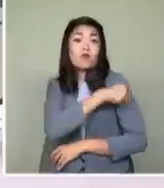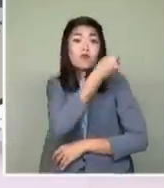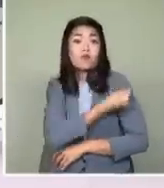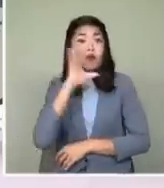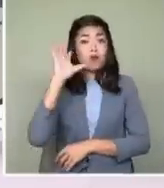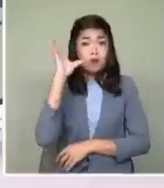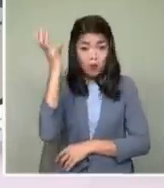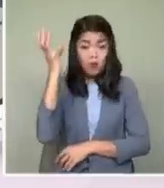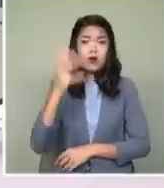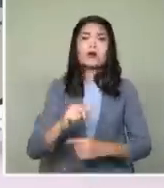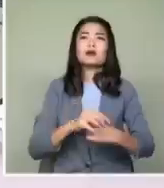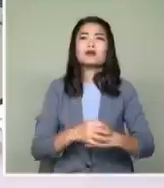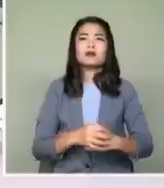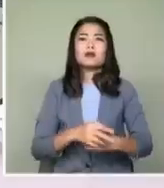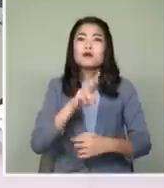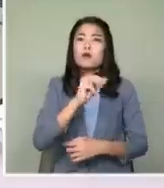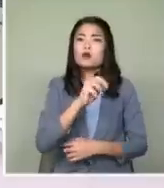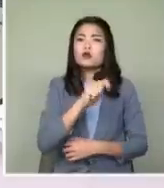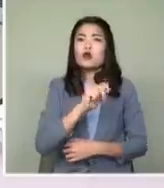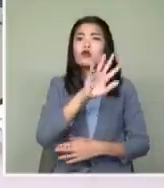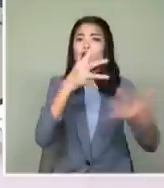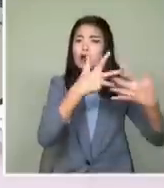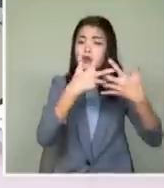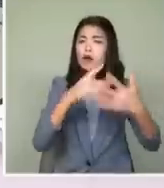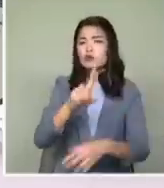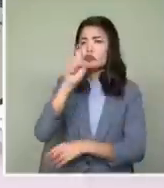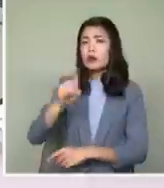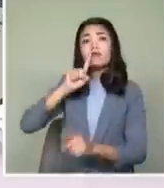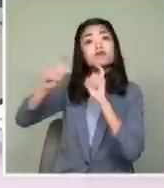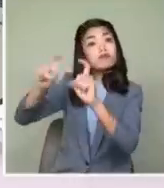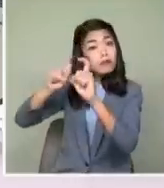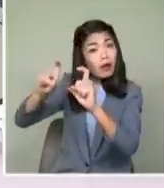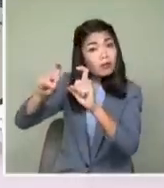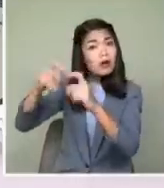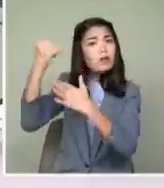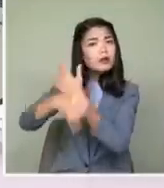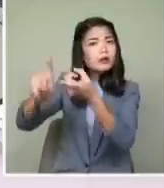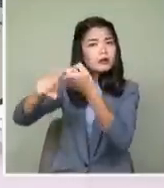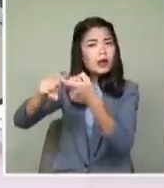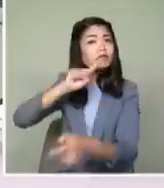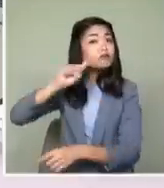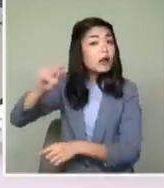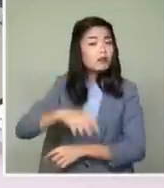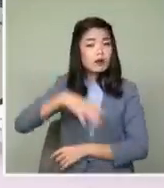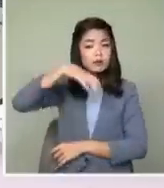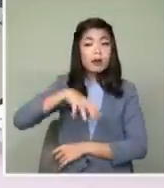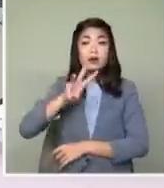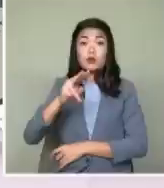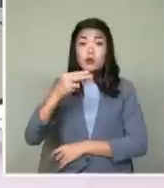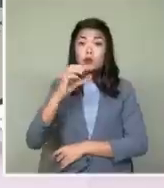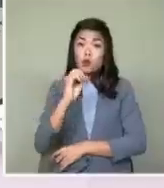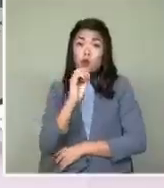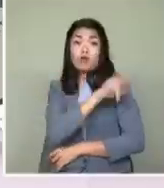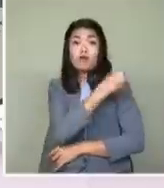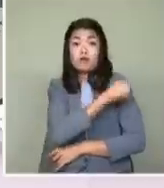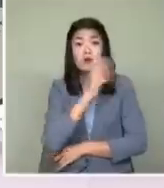นีฟอซีของสหรัฐเองนะคะออกมาตั้งคำถามถึงความปลอดภัยของวัคซีนชนิดนี้นะคะคือทางองค์การอนามัยโลกบอกว่าถ้าบอกว่าสำเร็จเนี่ย